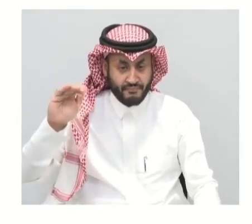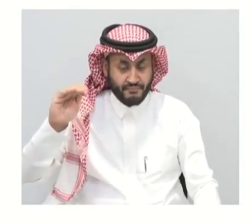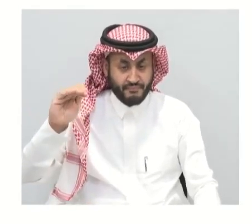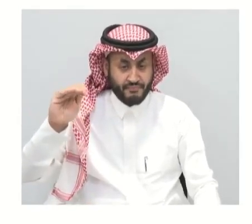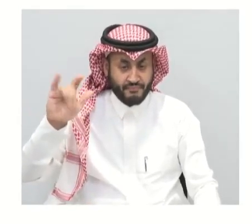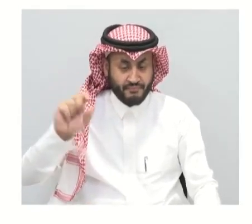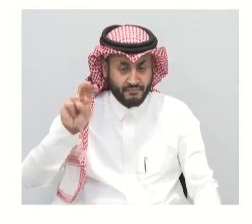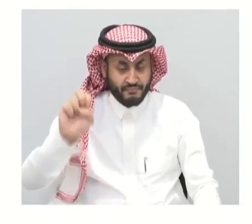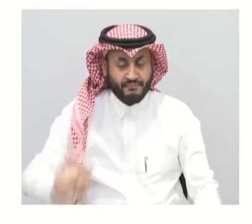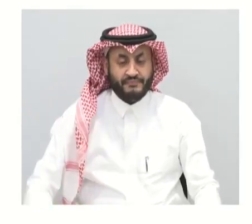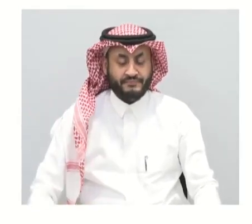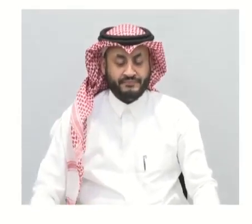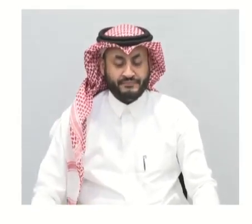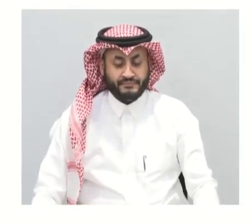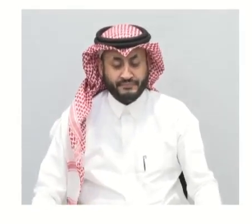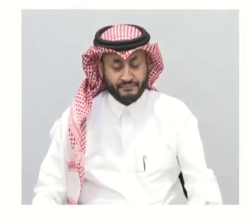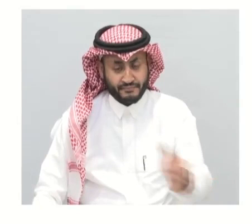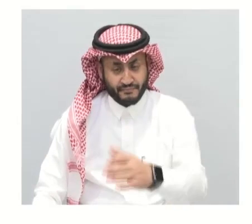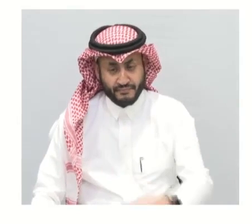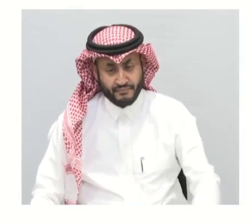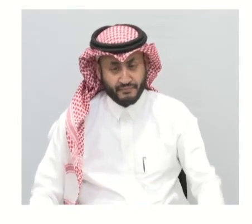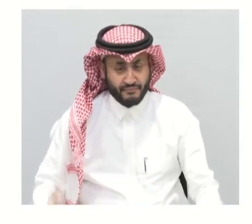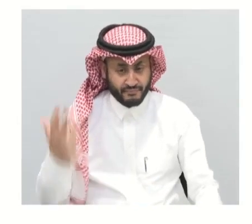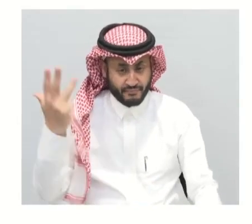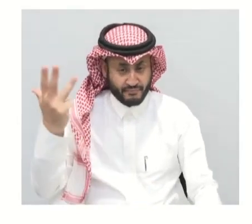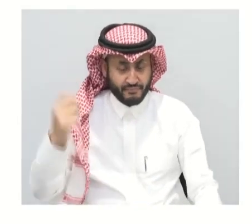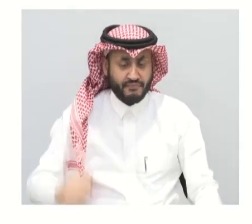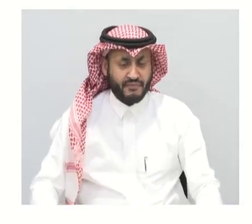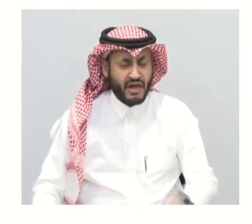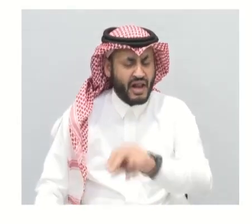وطالبه الى السؤال التاسع بنفس المفردات